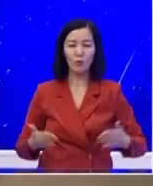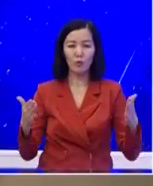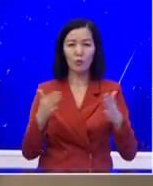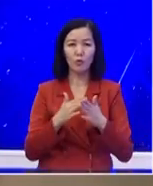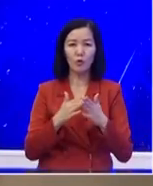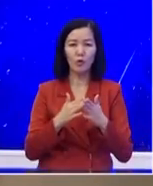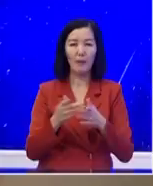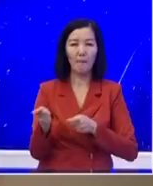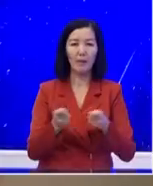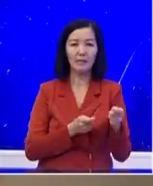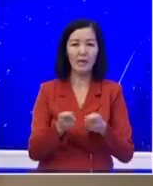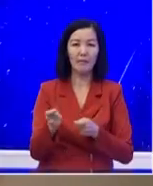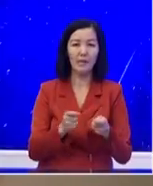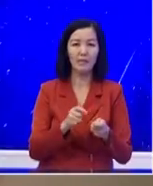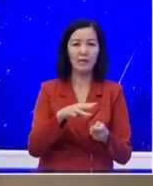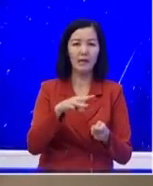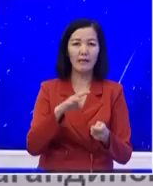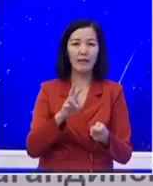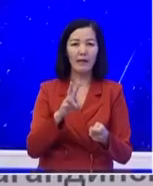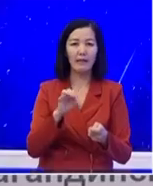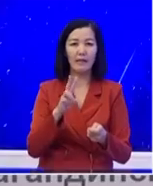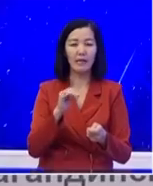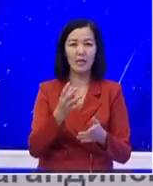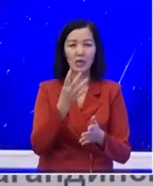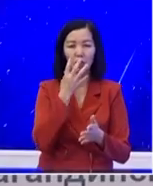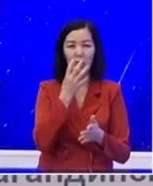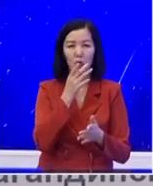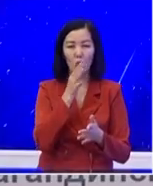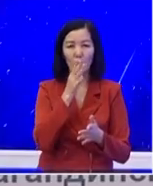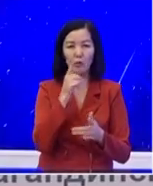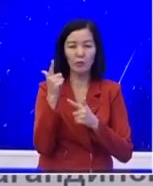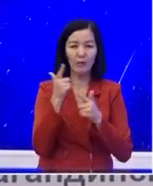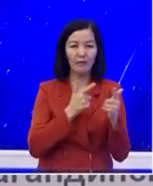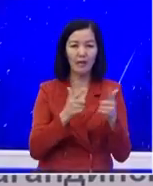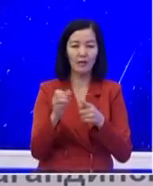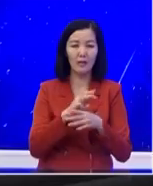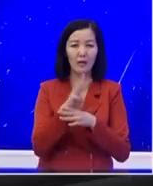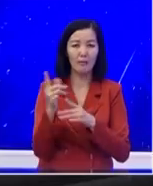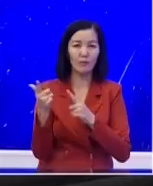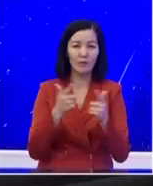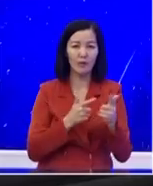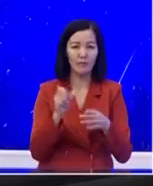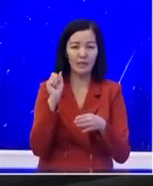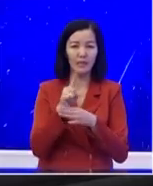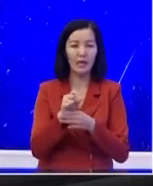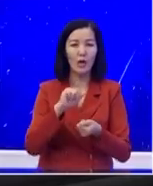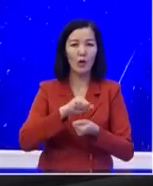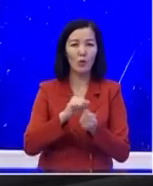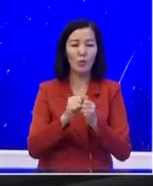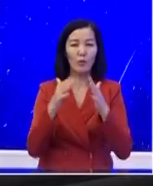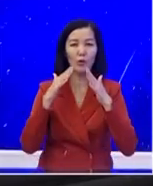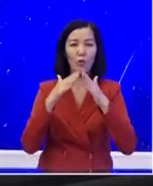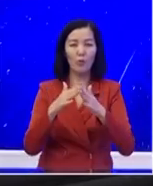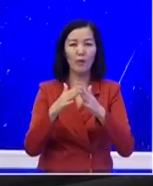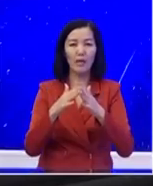шаруашылық басқармасының басшысы Бағлан Тәнекеновке жылыту маусымына жан-жақты қамдануды тапсырды. Көмір қоймаларын толықтырып,